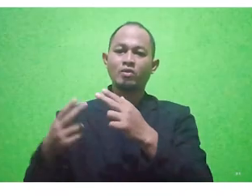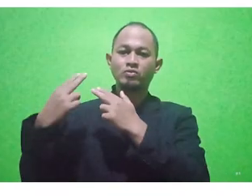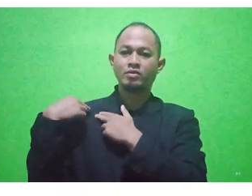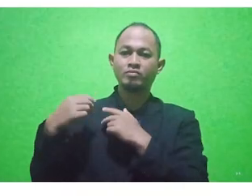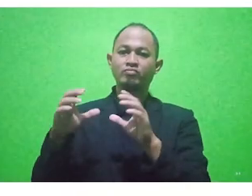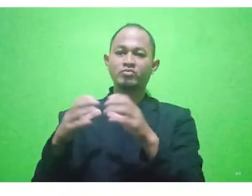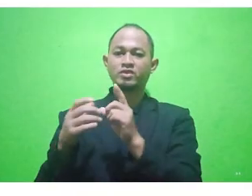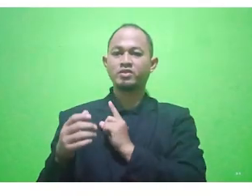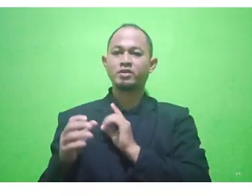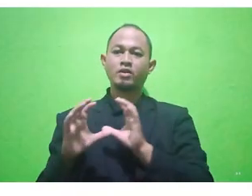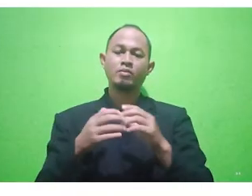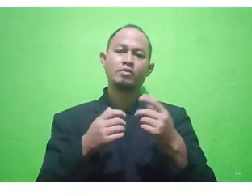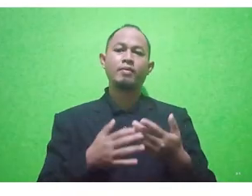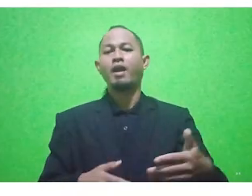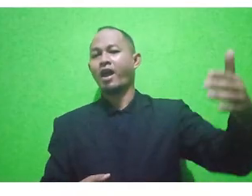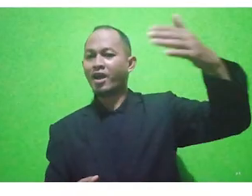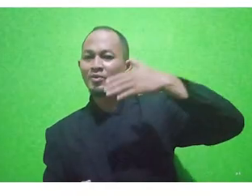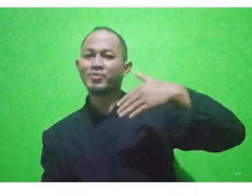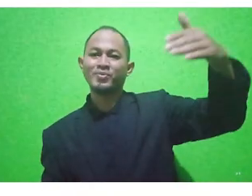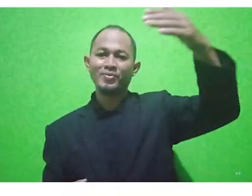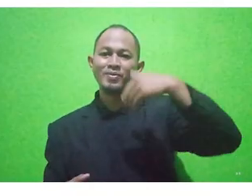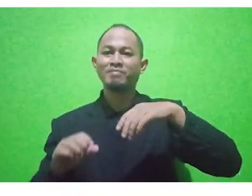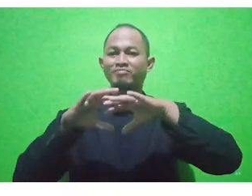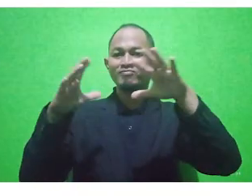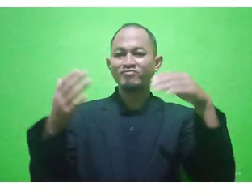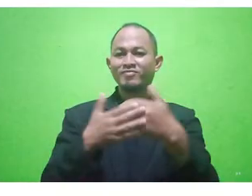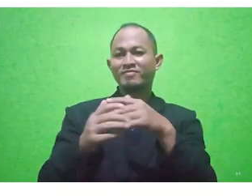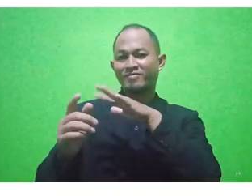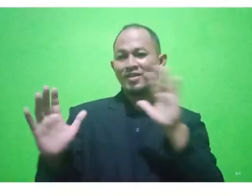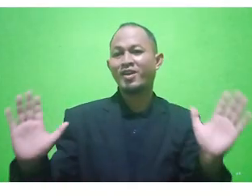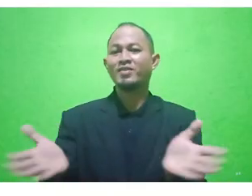kelompok tertentu. Mari berkolaborasi